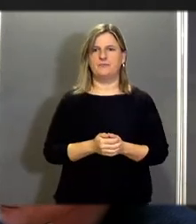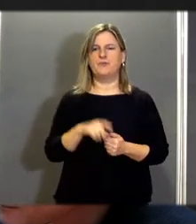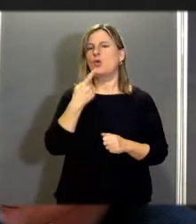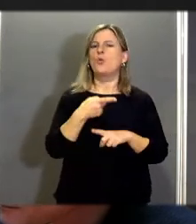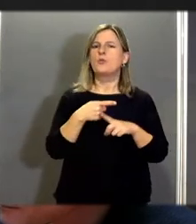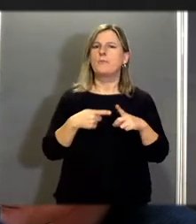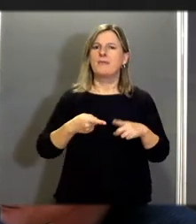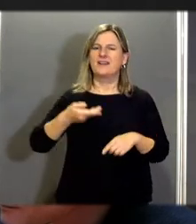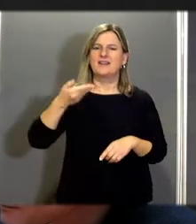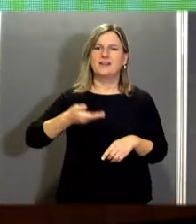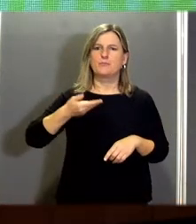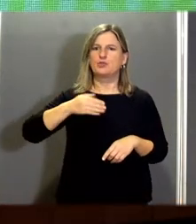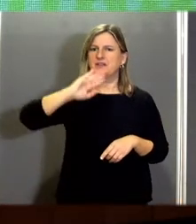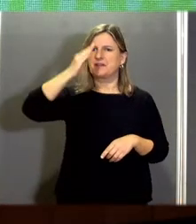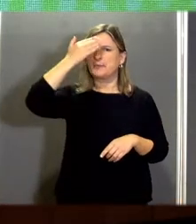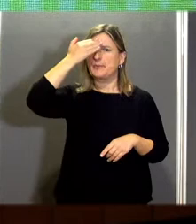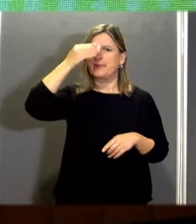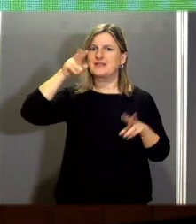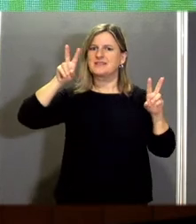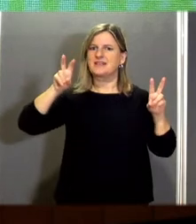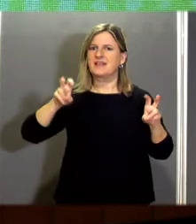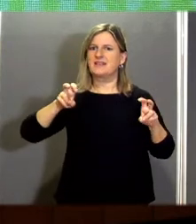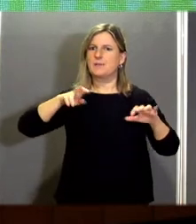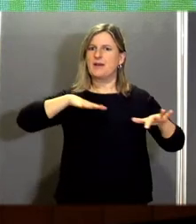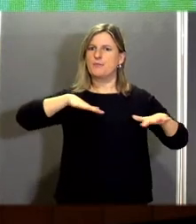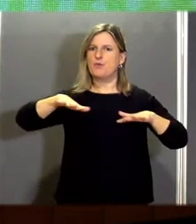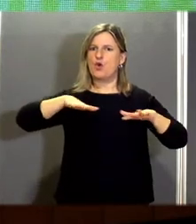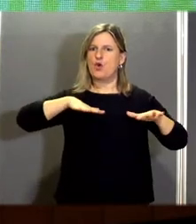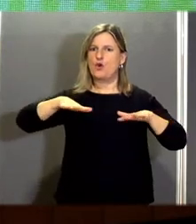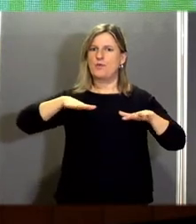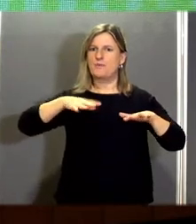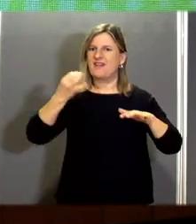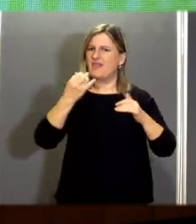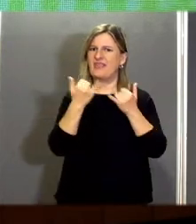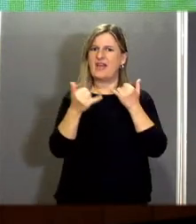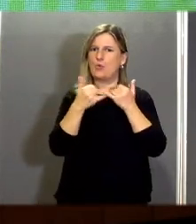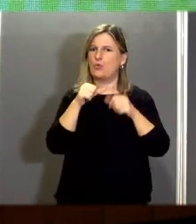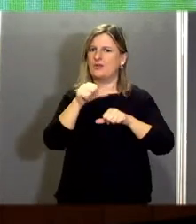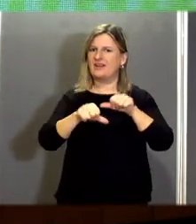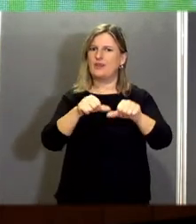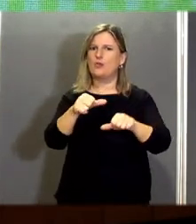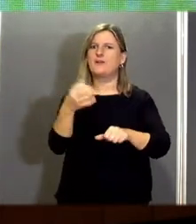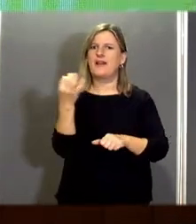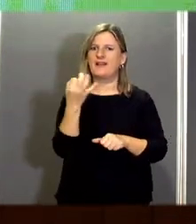essencials del moviment que hem de reprendre, o